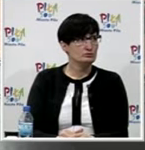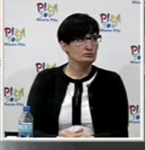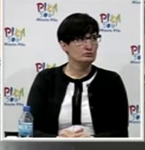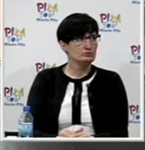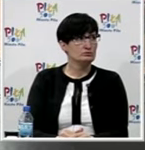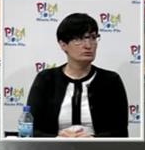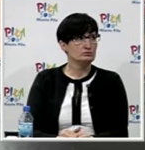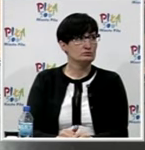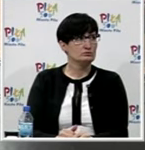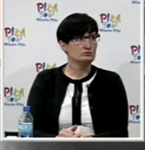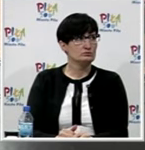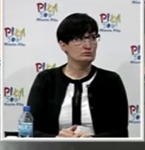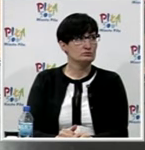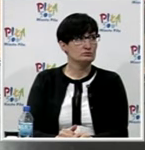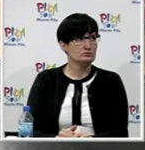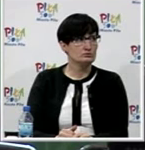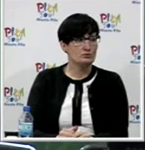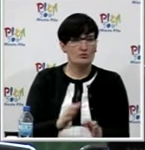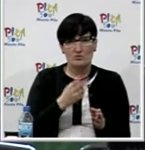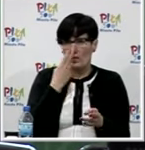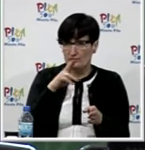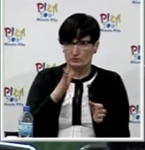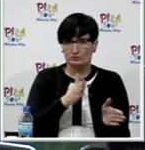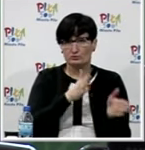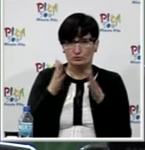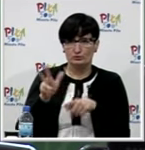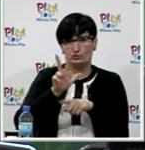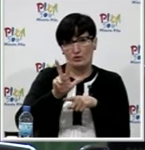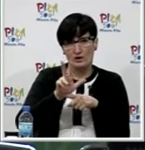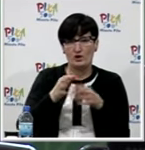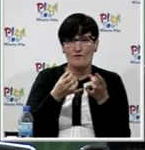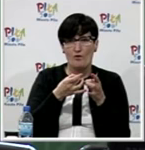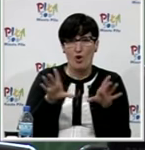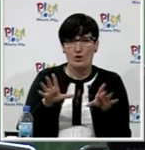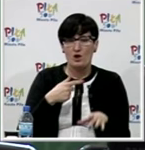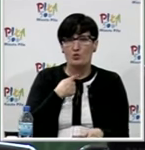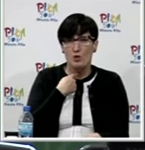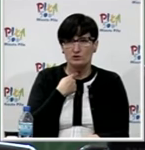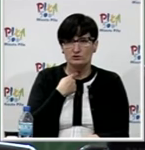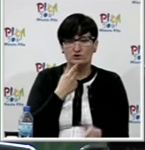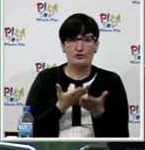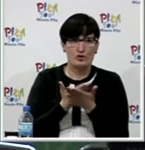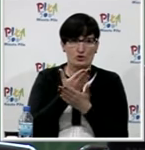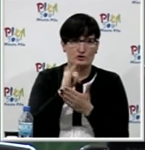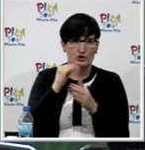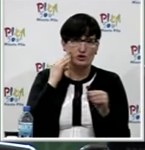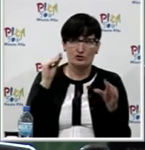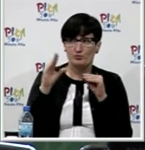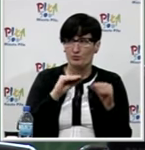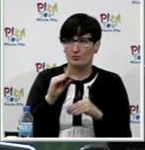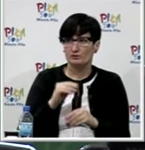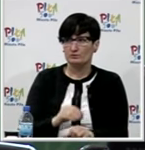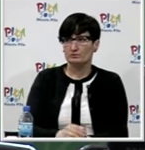widzę. Przystępujemy do punktu 13. Wolne głosy, wnioski i informacje. Czy w tym punkcie ktoś chce zabrać